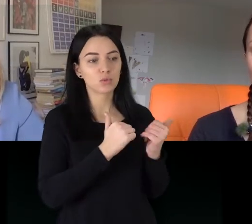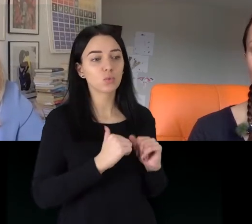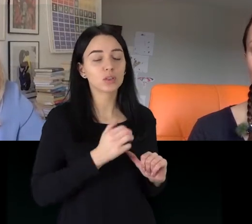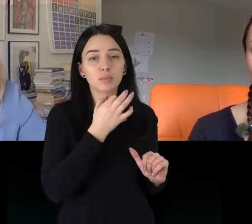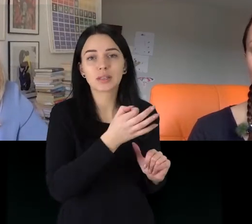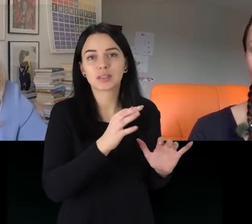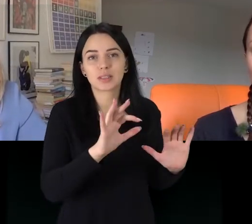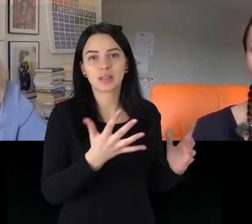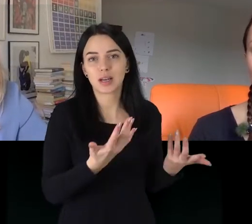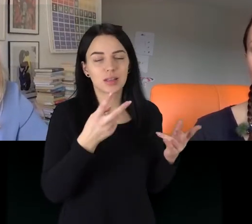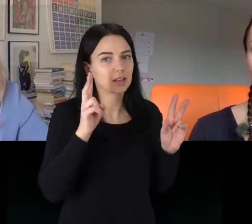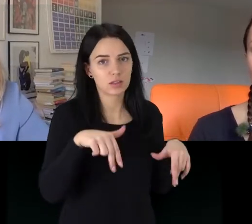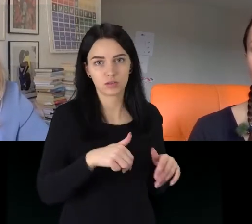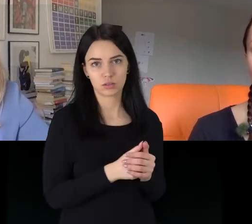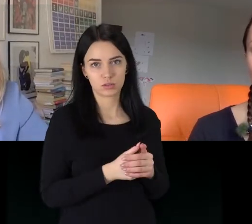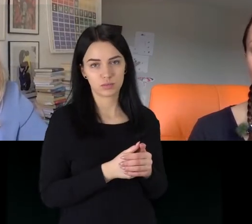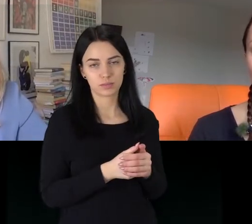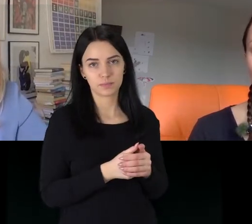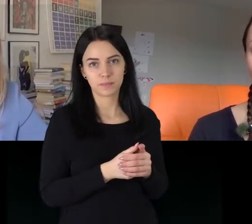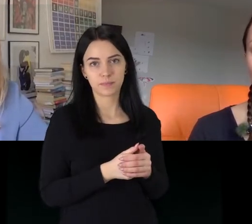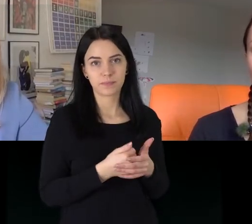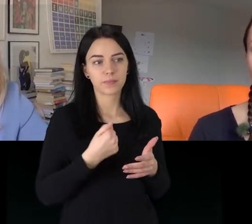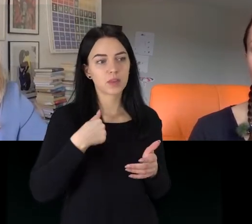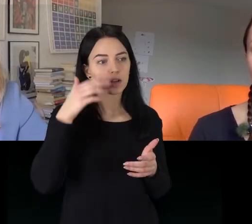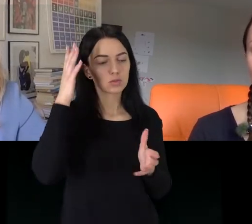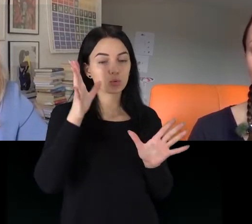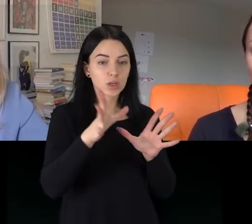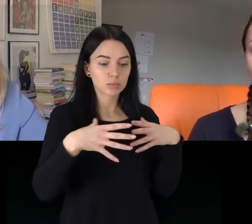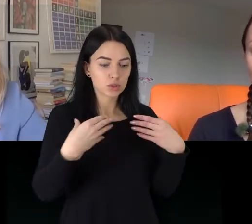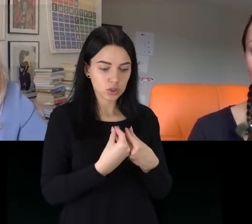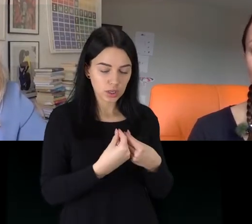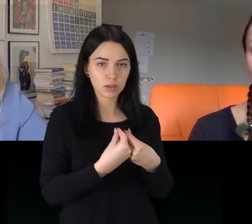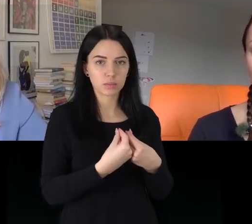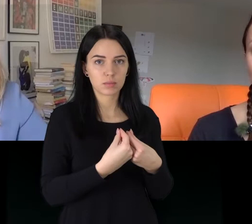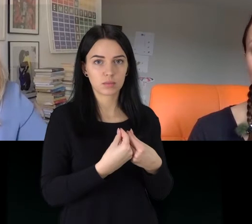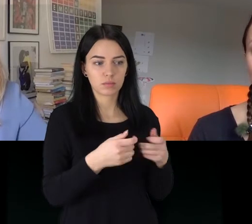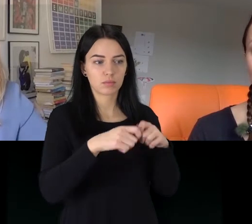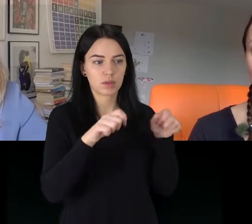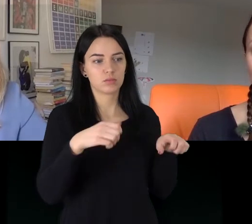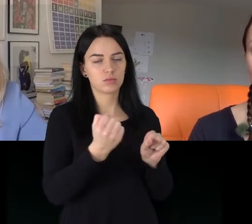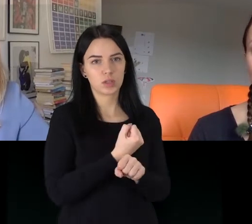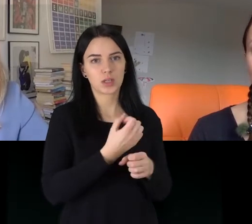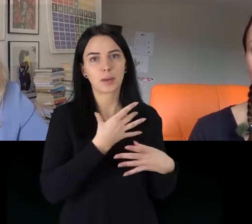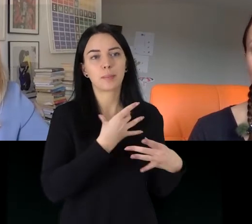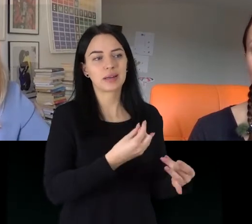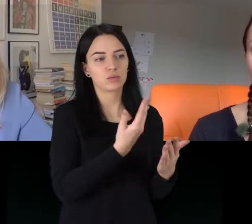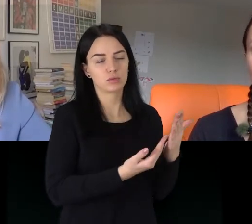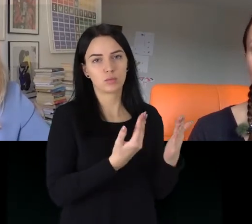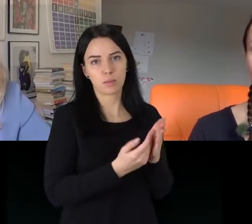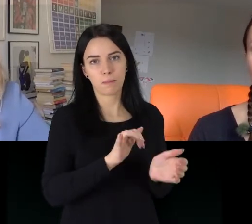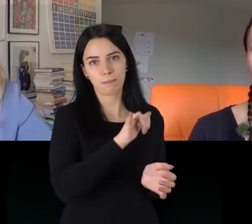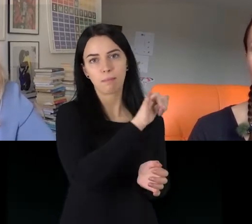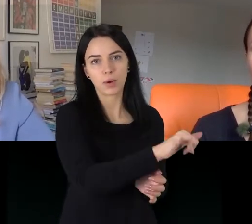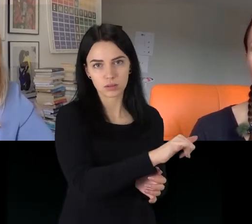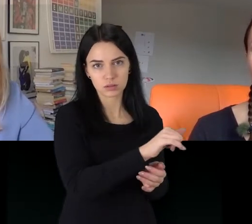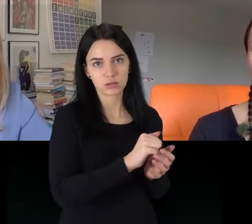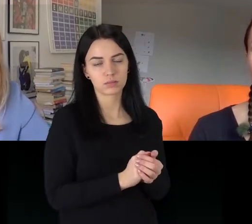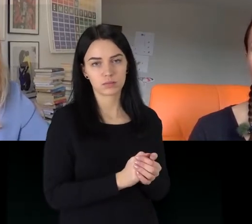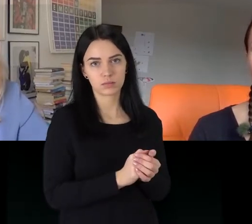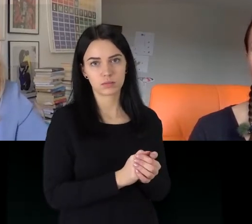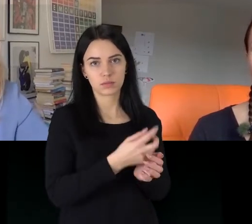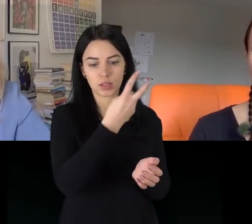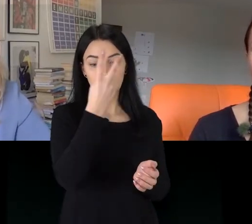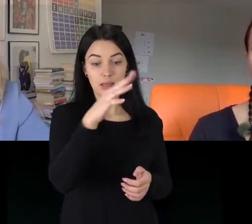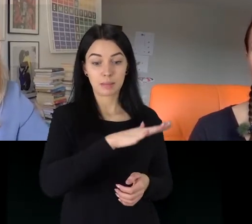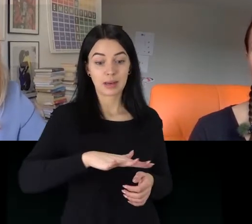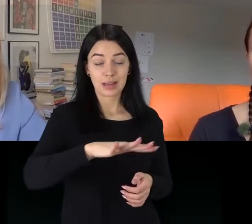ką pasakyti kitaip. Mano galva, kad tada visa šeima pradžioj turi kreiptis į priklausomybių konsultantą. Lietuvoje tokių